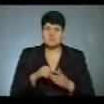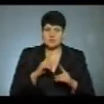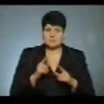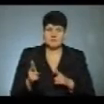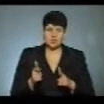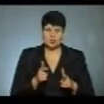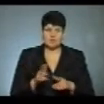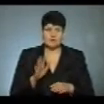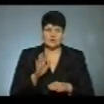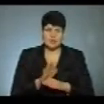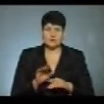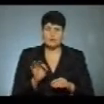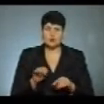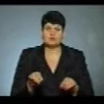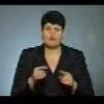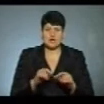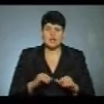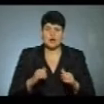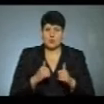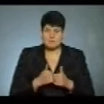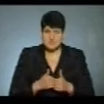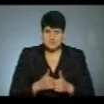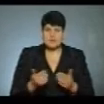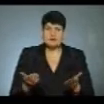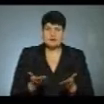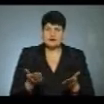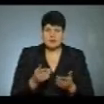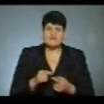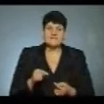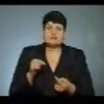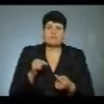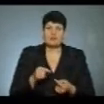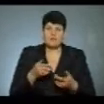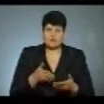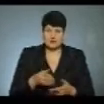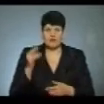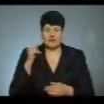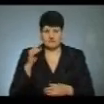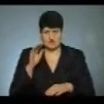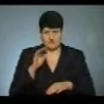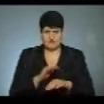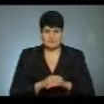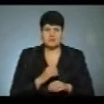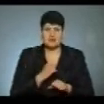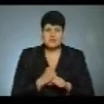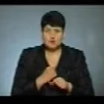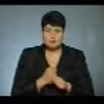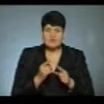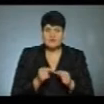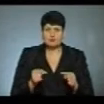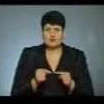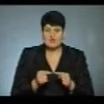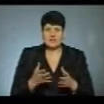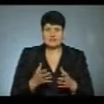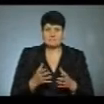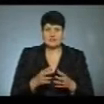підготовлено наказ про створення комісії, яка відповідно вивчить факти і зробить відповідні висновки.